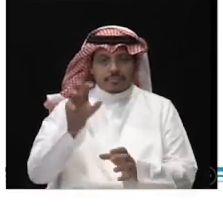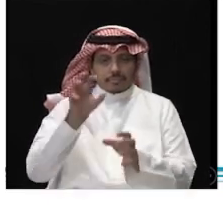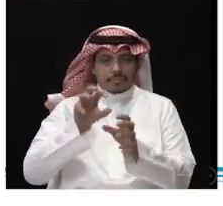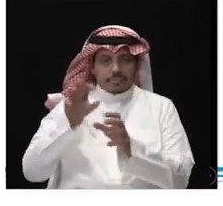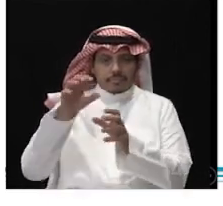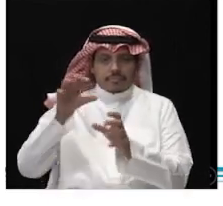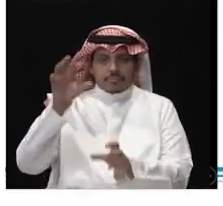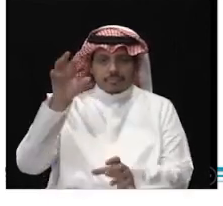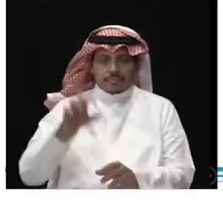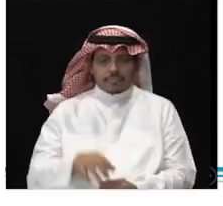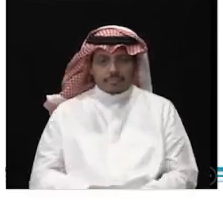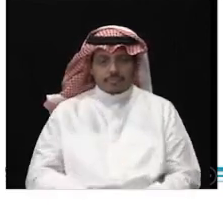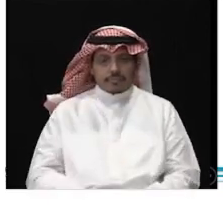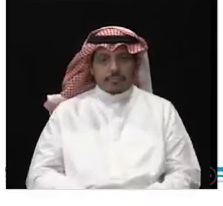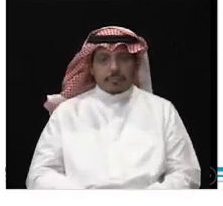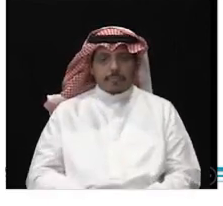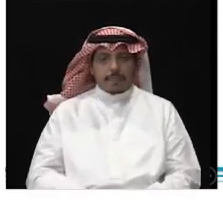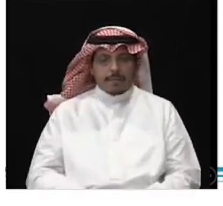أحسنتم،